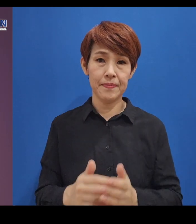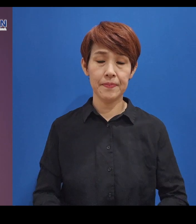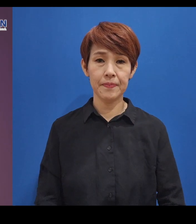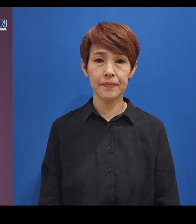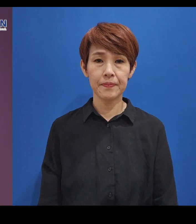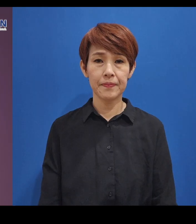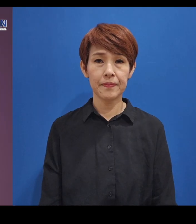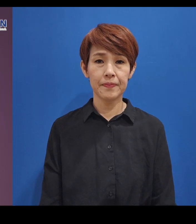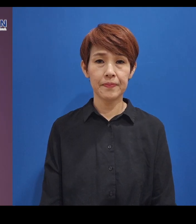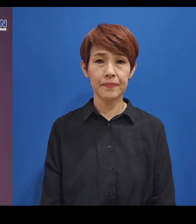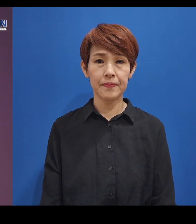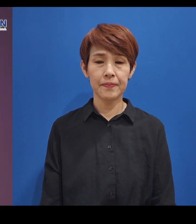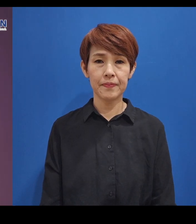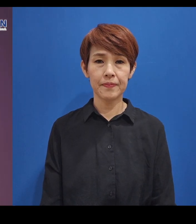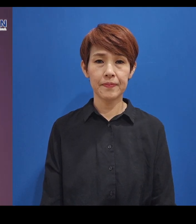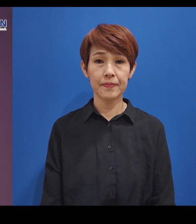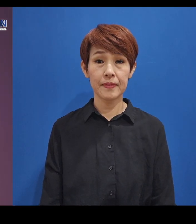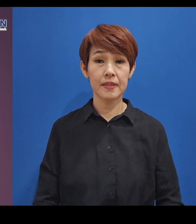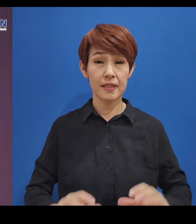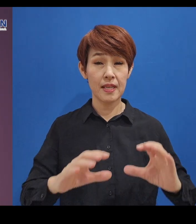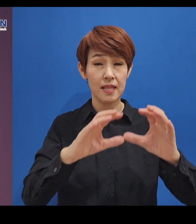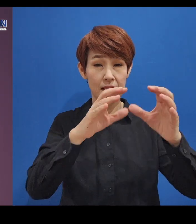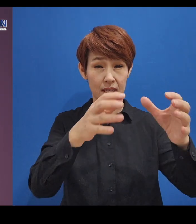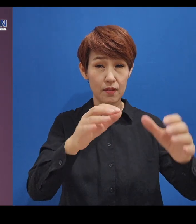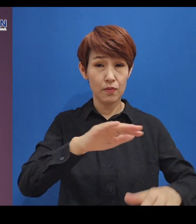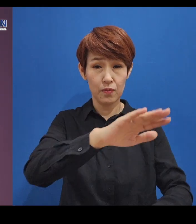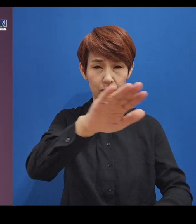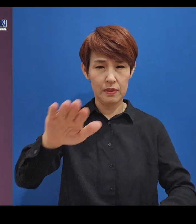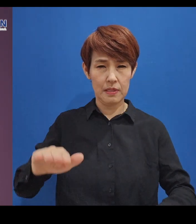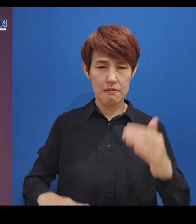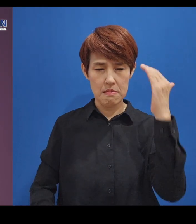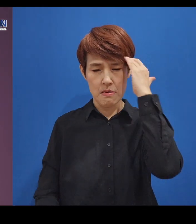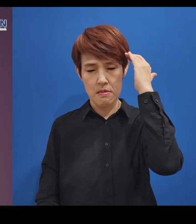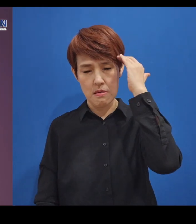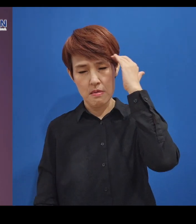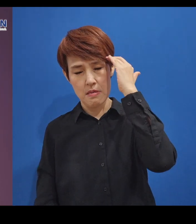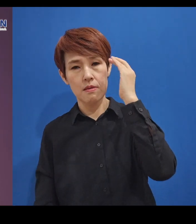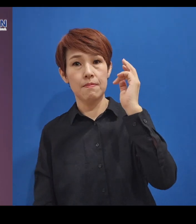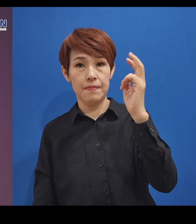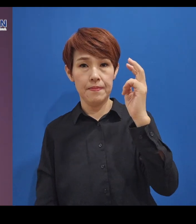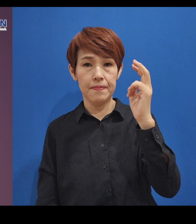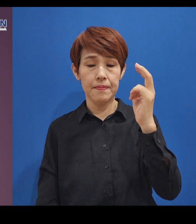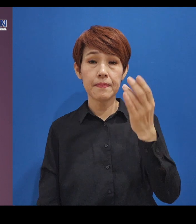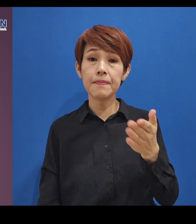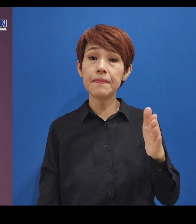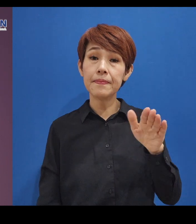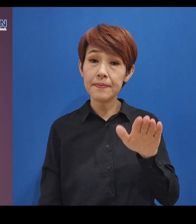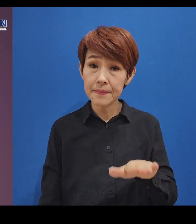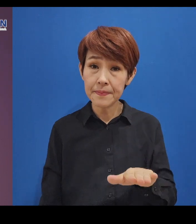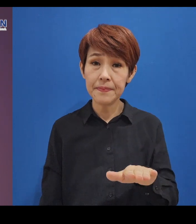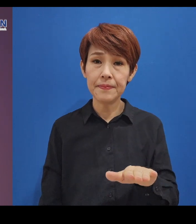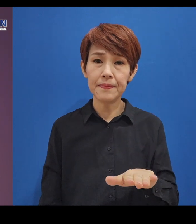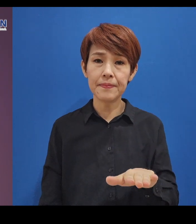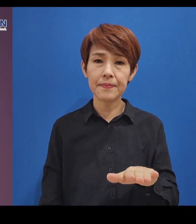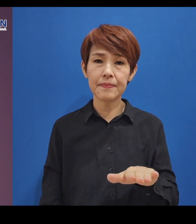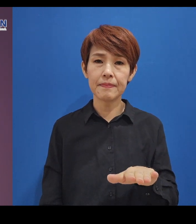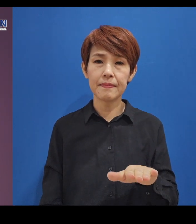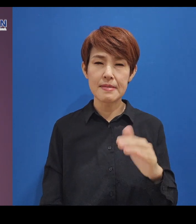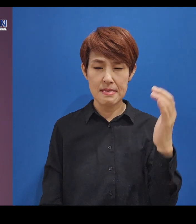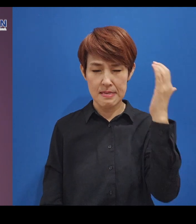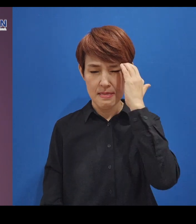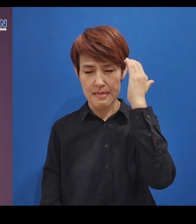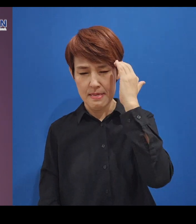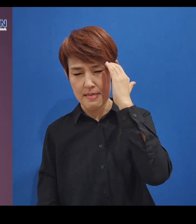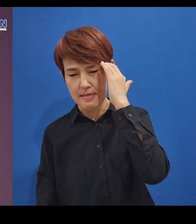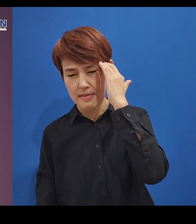이렇게 가치를 고백하기 어렵게 세상은 만들 겁니다. 그런데 그 어려움 가운데서 딱 한 번, 그 어려움